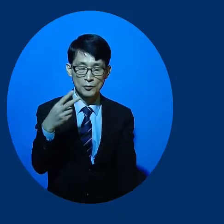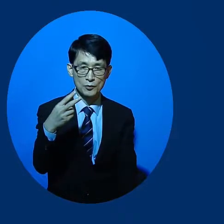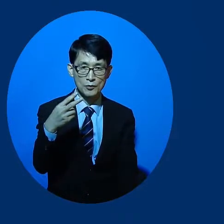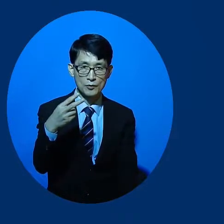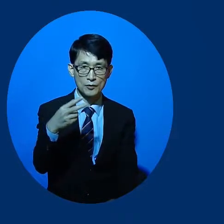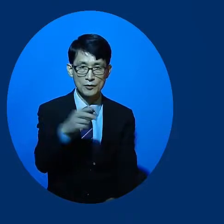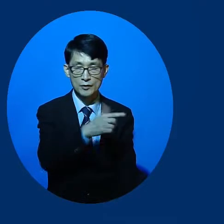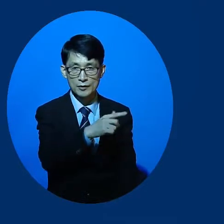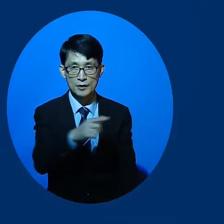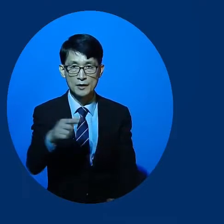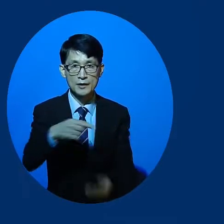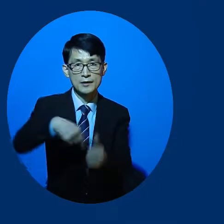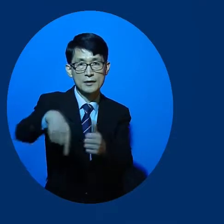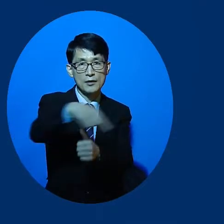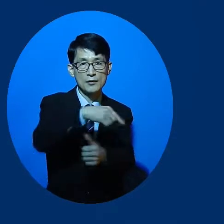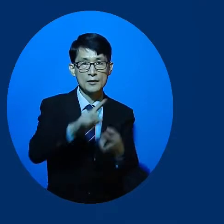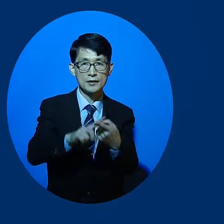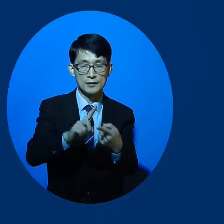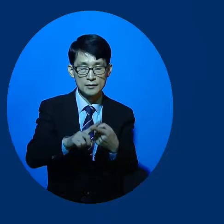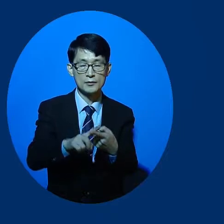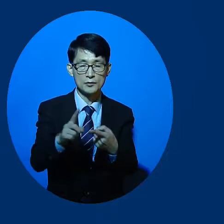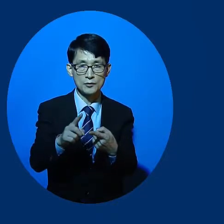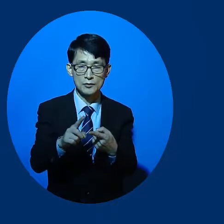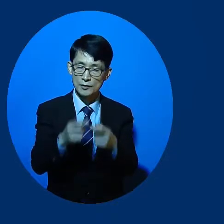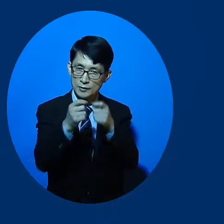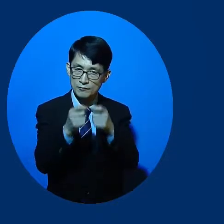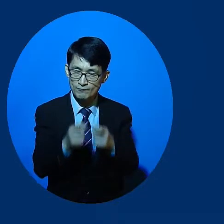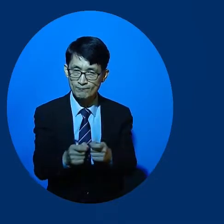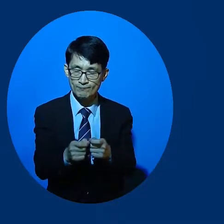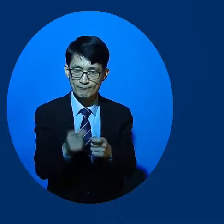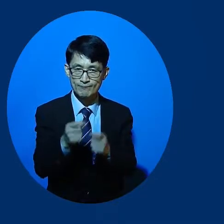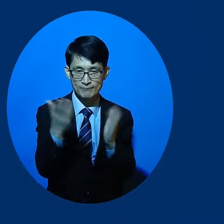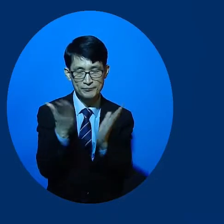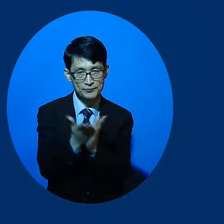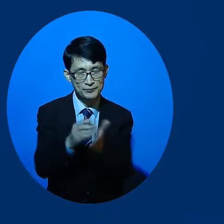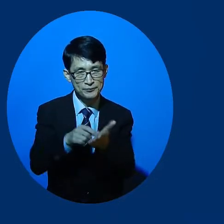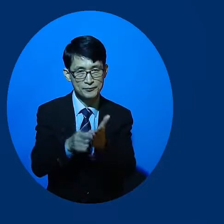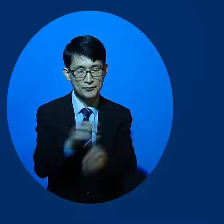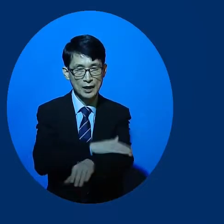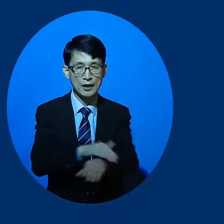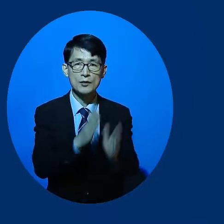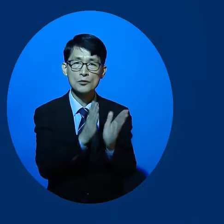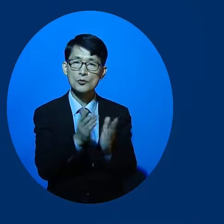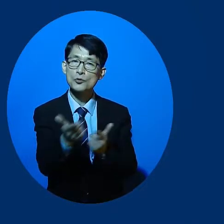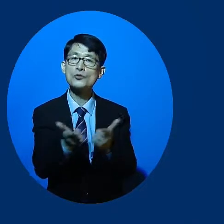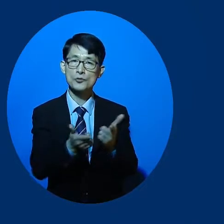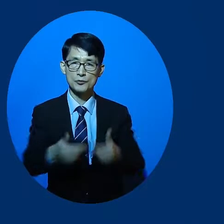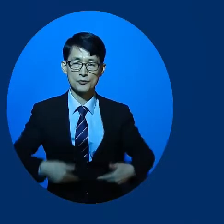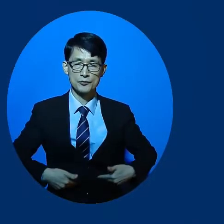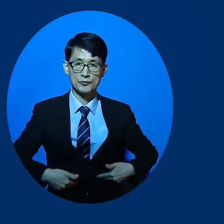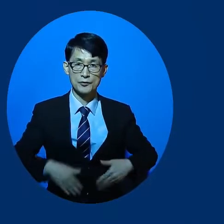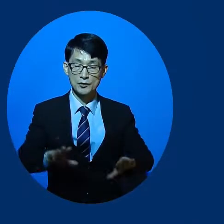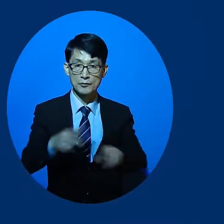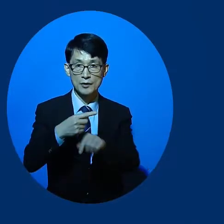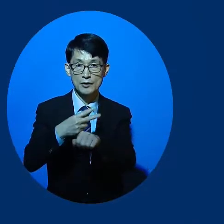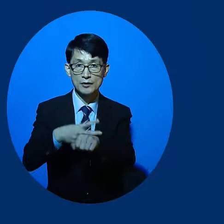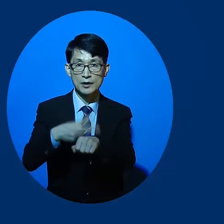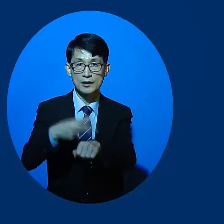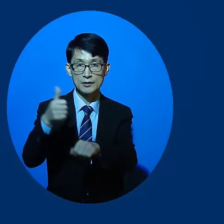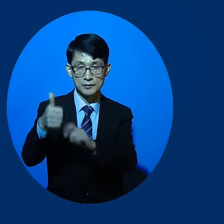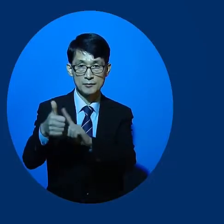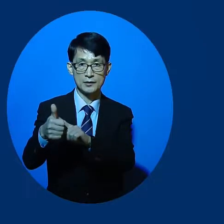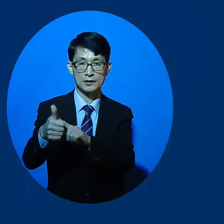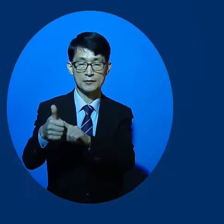등의 방법도 적극 추진할 필요가 있습니다. 따라서 강원도는 지역의 생활 스포츠 지도사 자격증 소지자 중